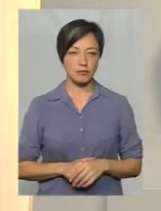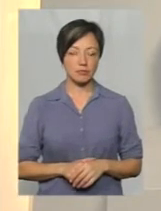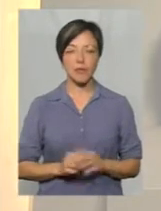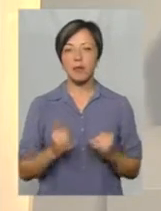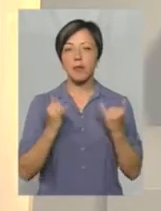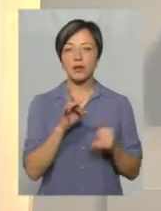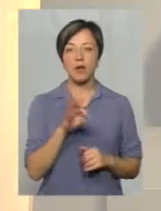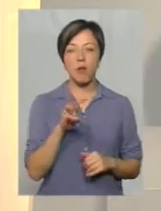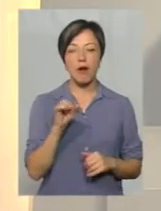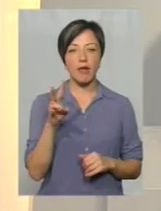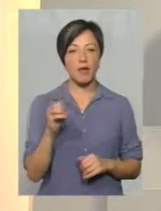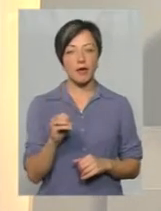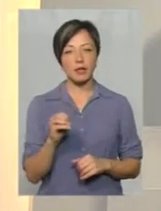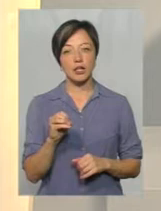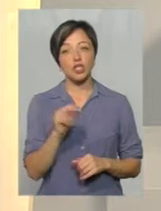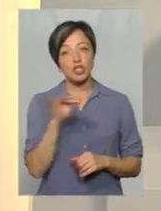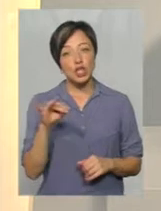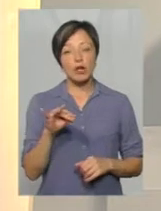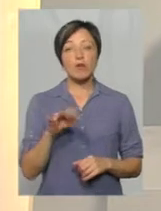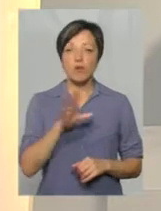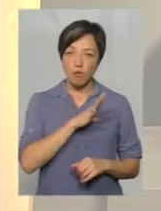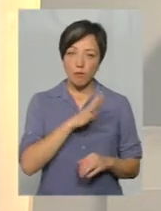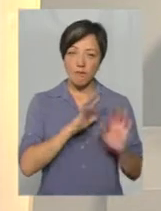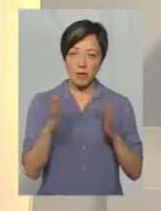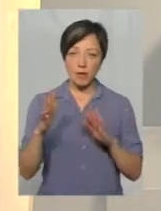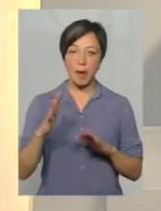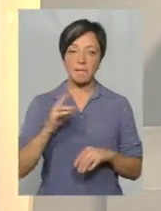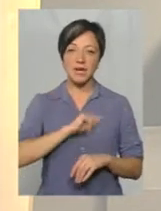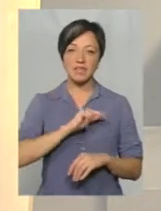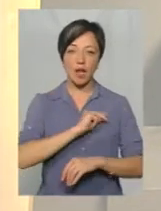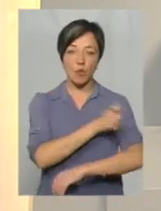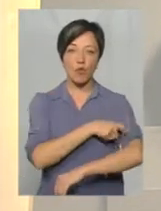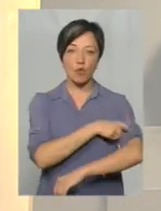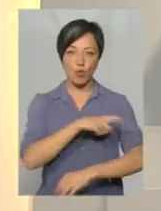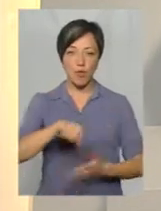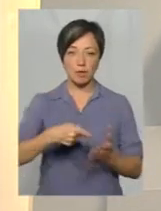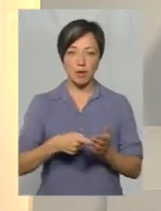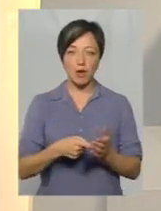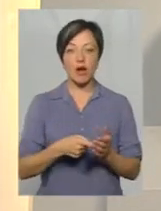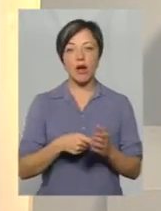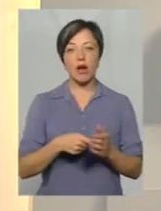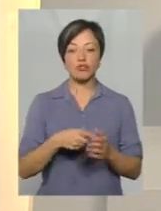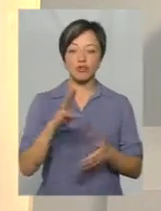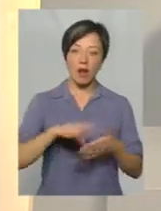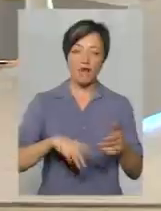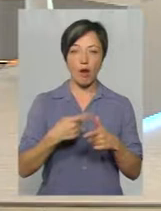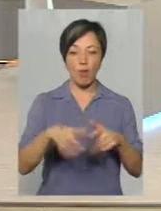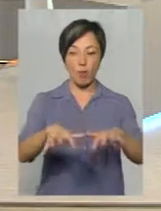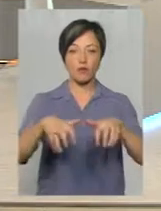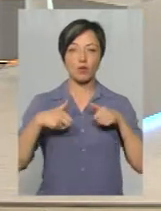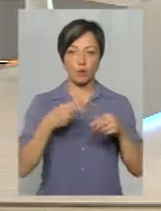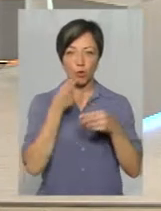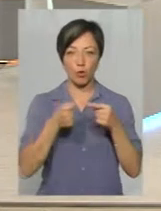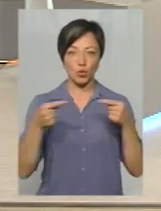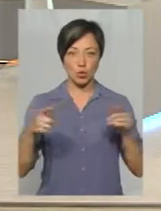Пане Романе, чи доводилось уже працівникам муніципальної дружини накладати штрафи або конфісковувати продукцію?